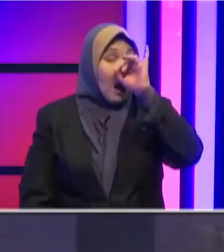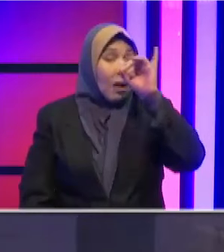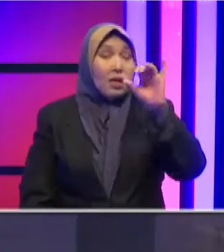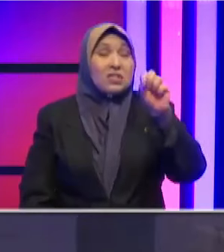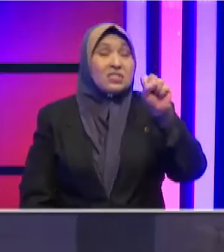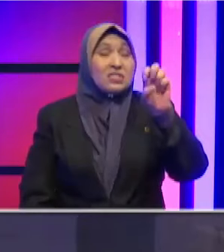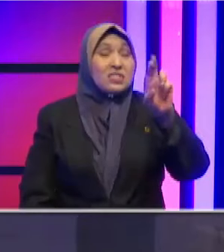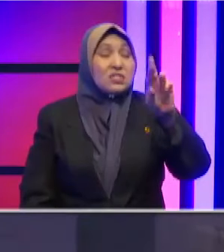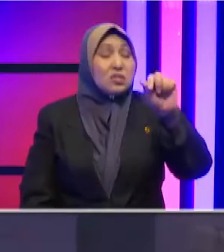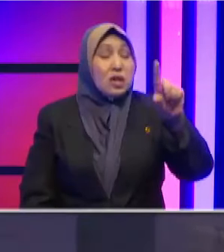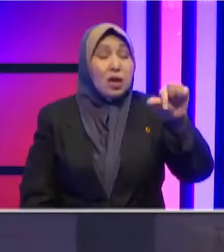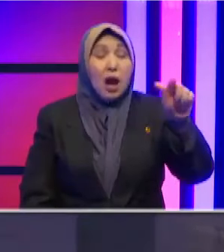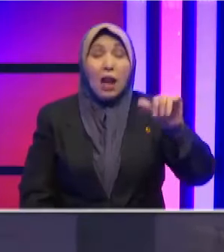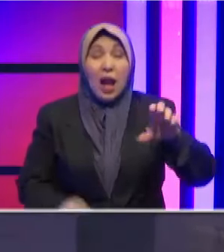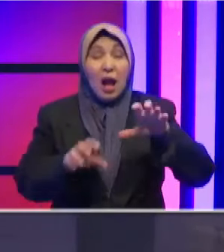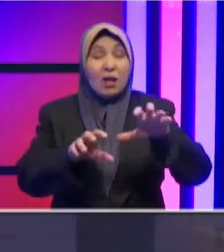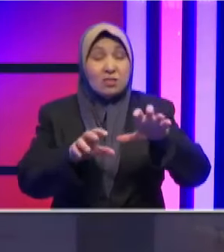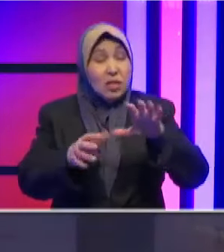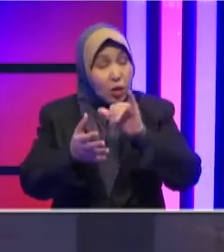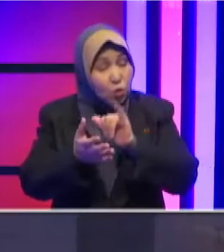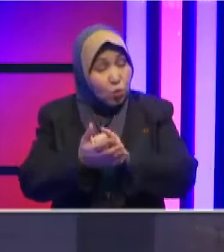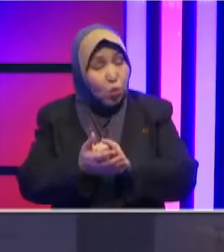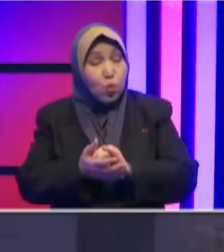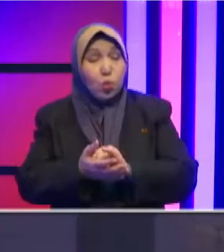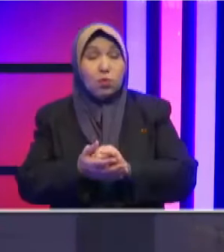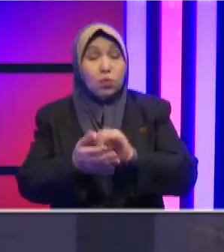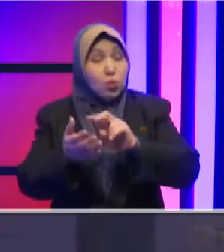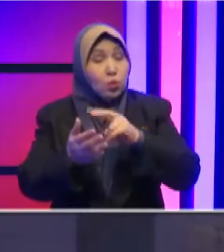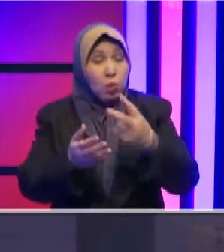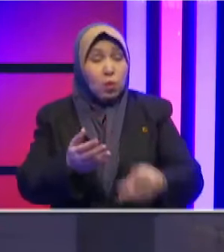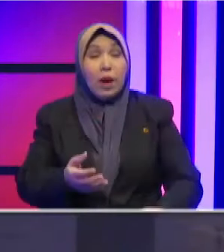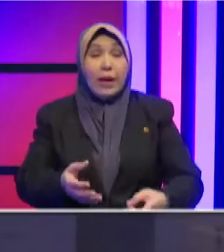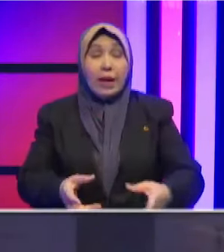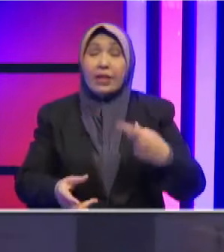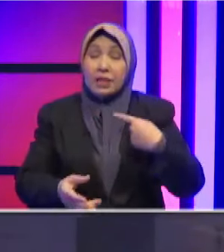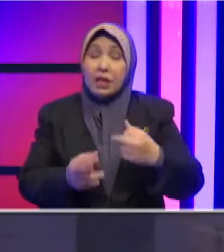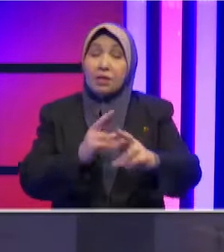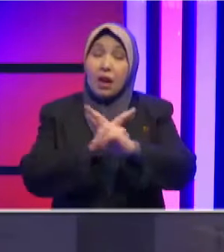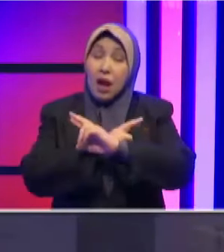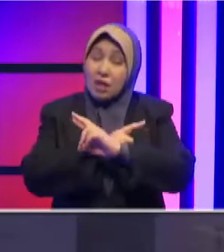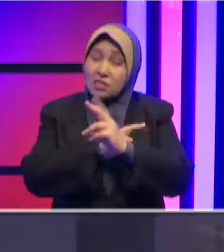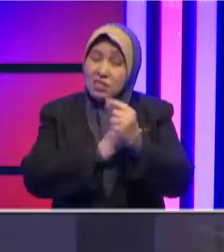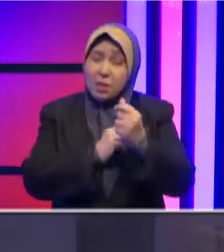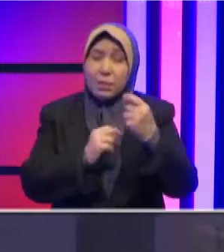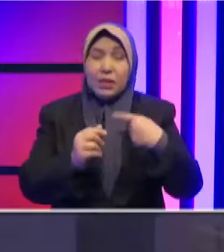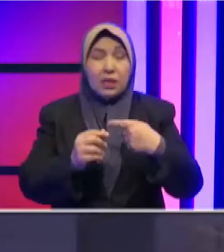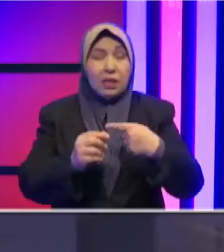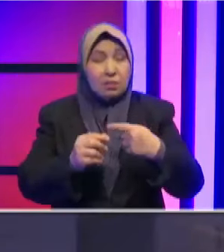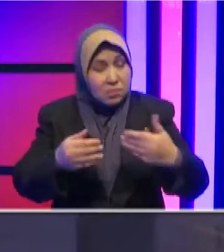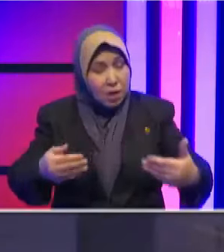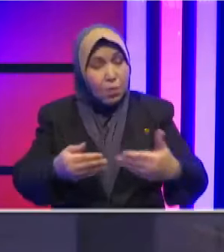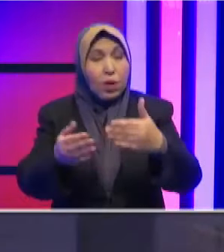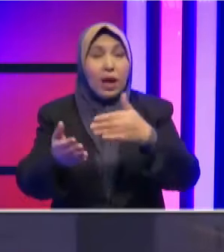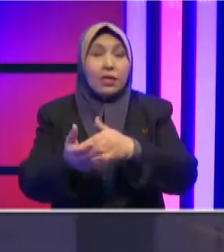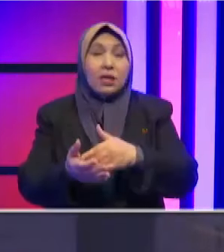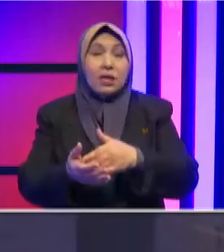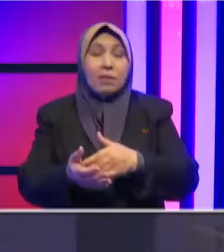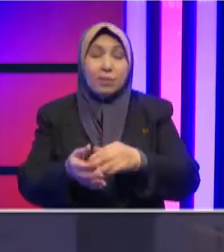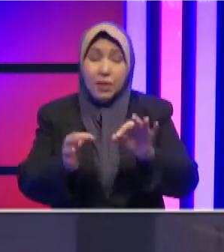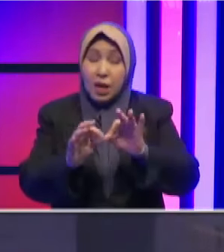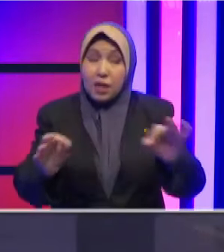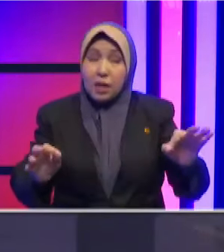dengan laju maka dengan demikian kita berehat seketika gitu Insyaallah melanjutkan sambungan